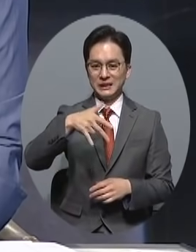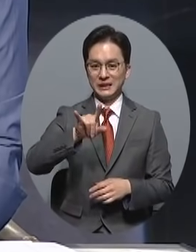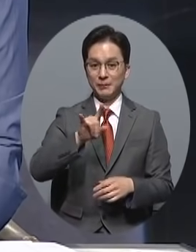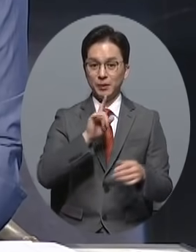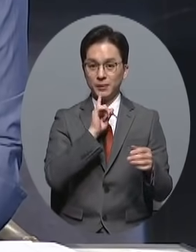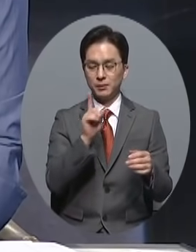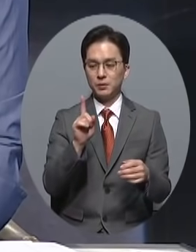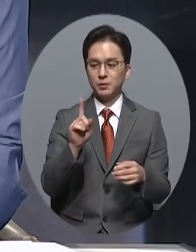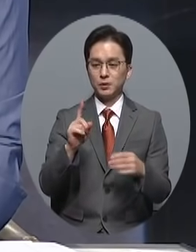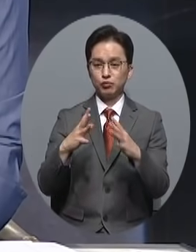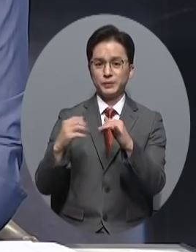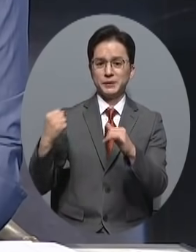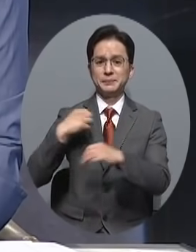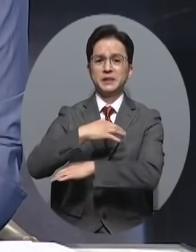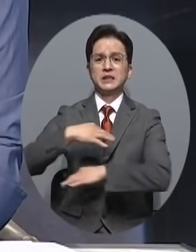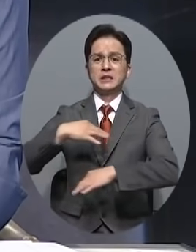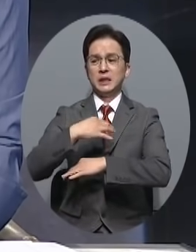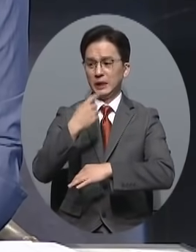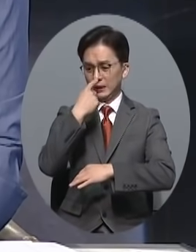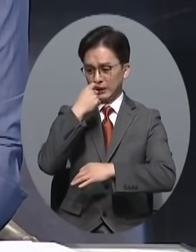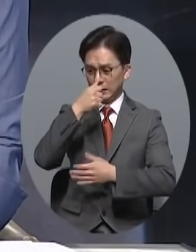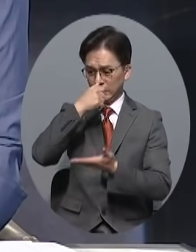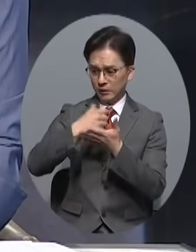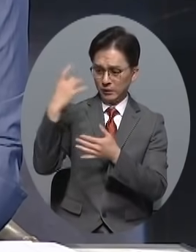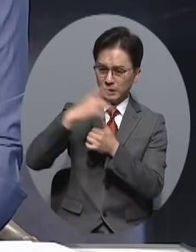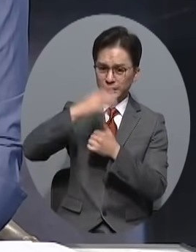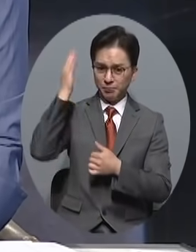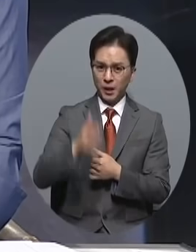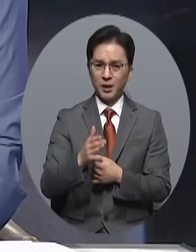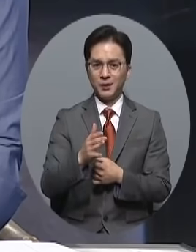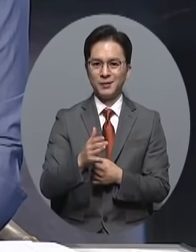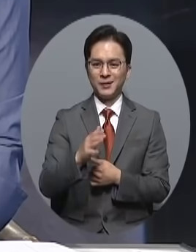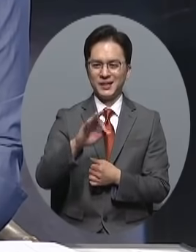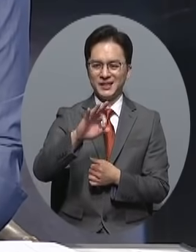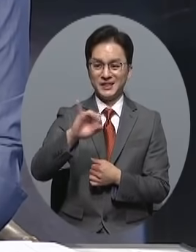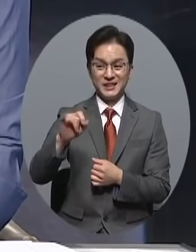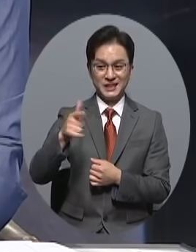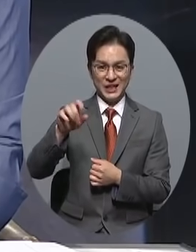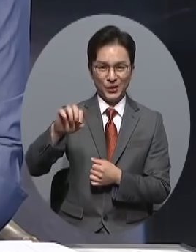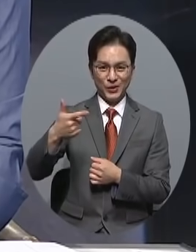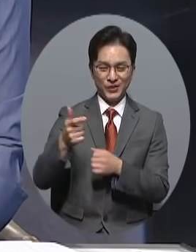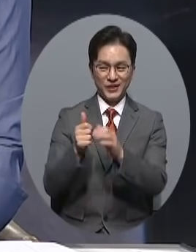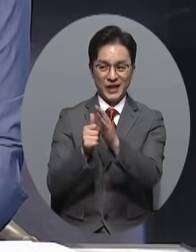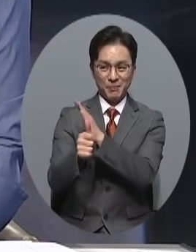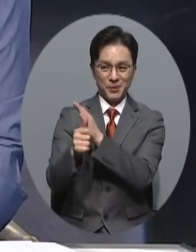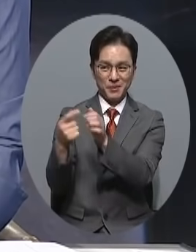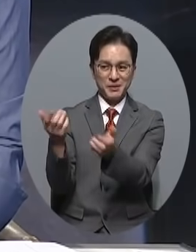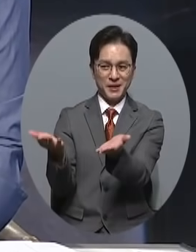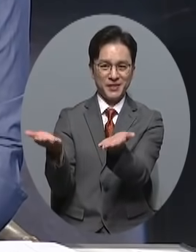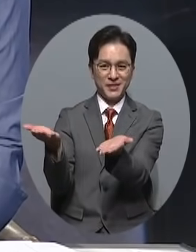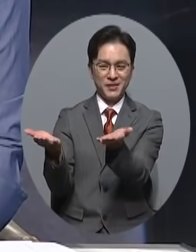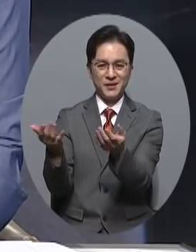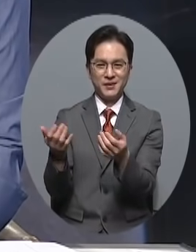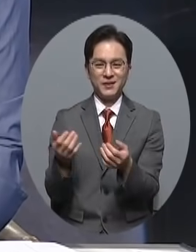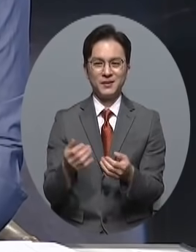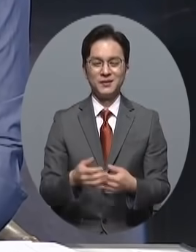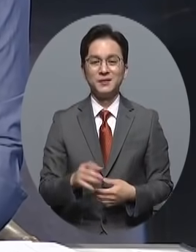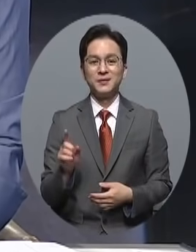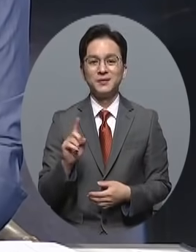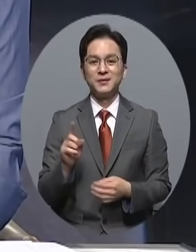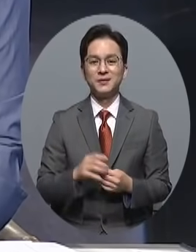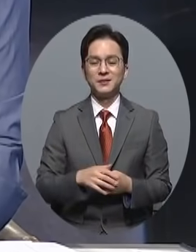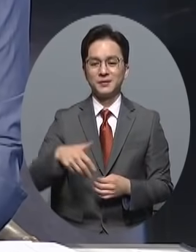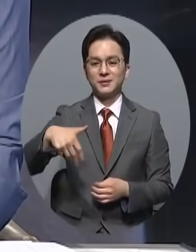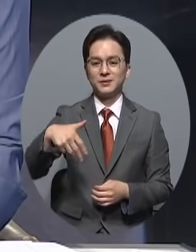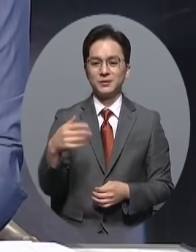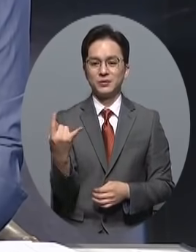게이트다, 내부 총질하지 마라 하면서 의혹의 화살을 이재명 지사가 아닌 국민의힘 쪽으로 돌렸습니다. 어떻게